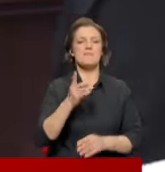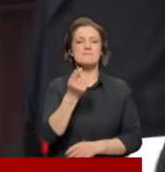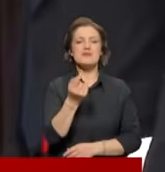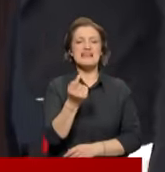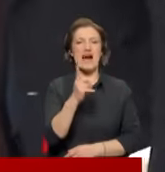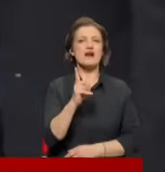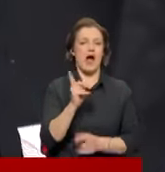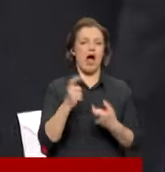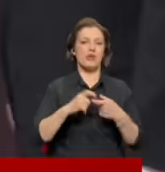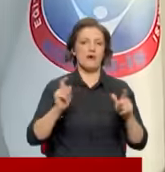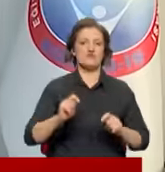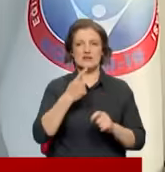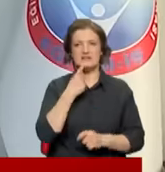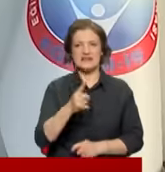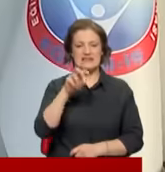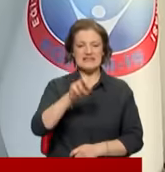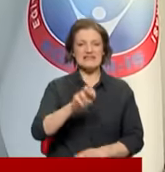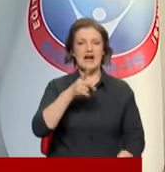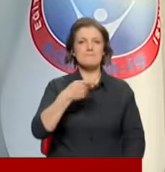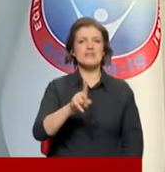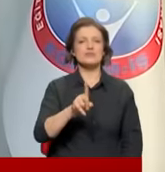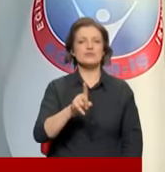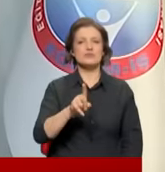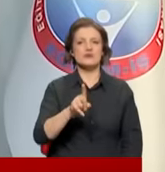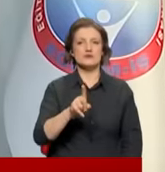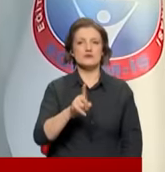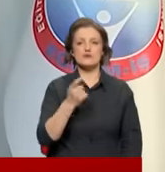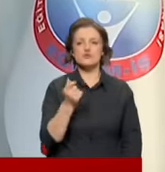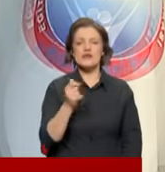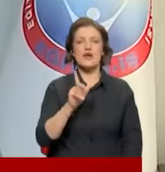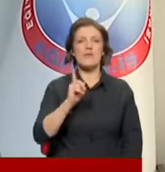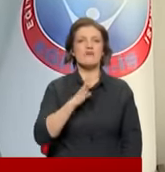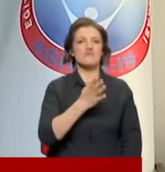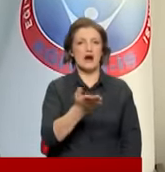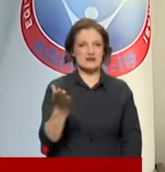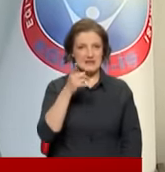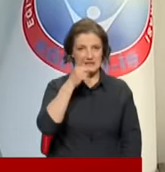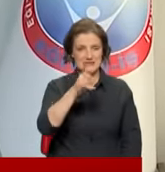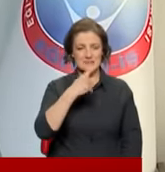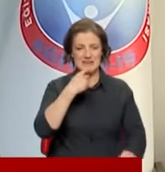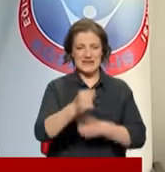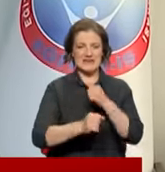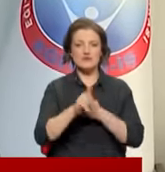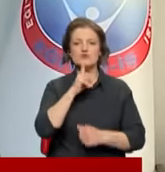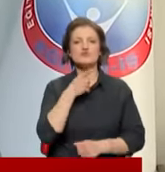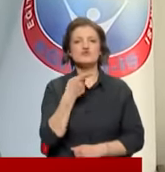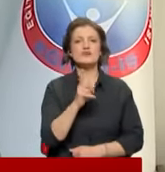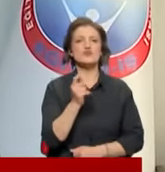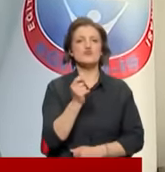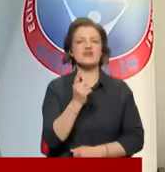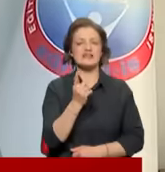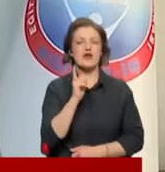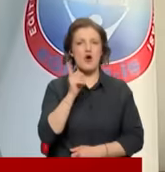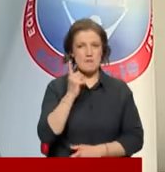miktar atama yapacağız dedi. 80 bin civarında ücretli öğretmen var. Siz her yıl 100 bine yakın ücretli